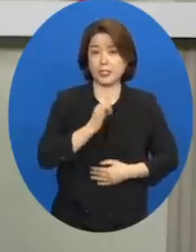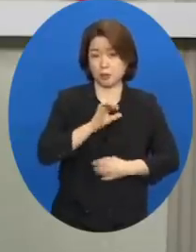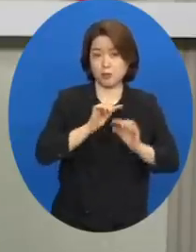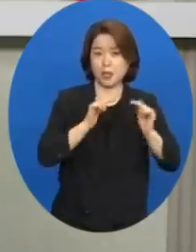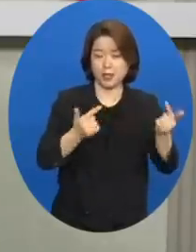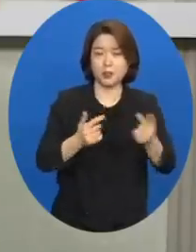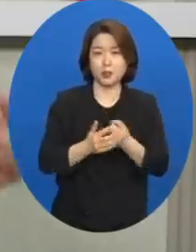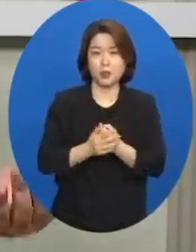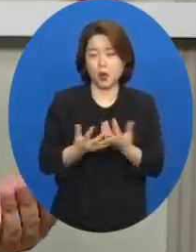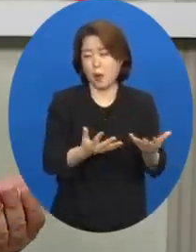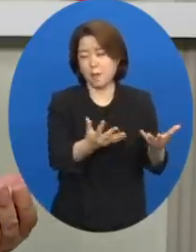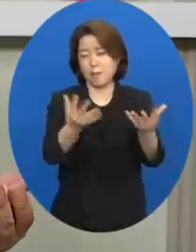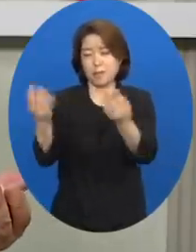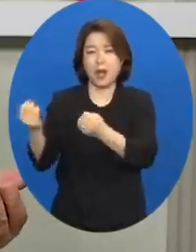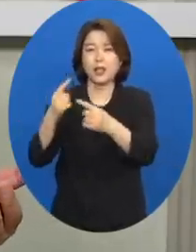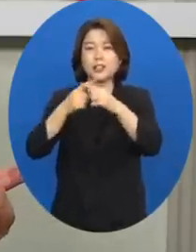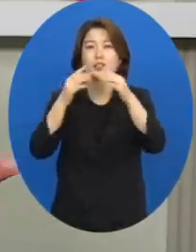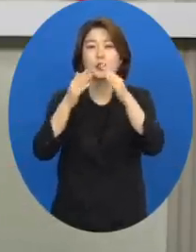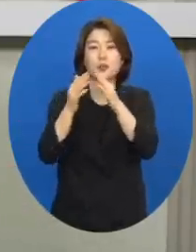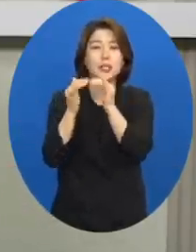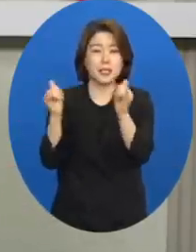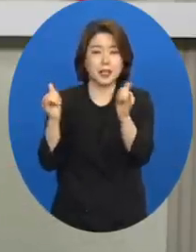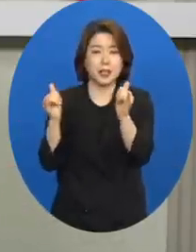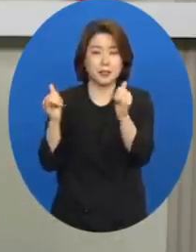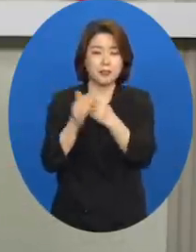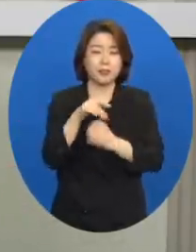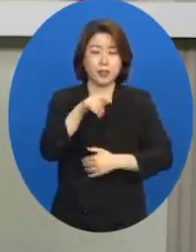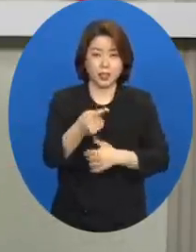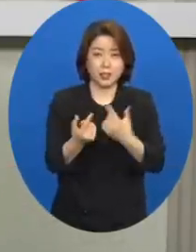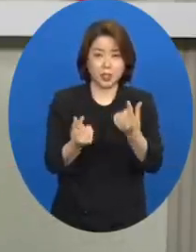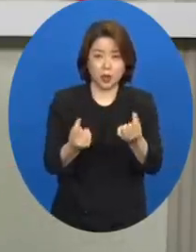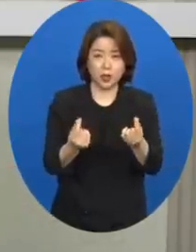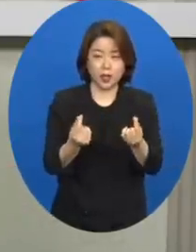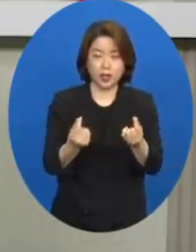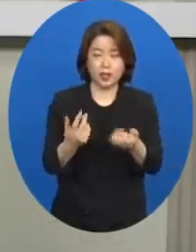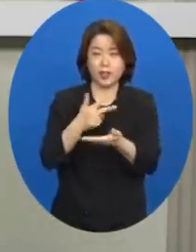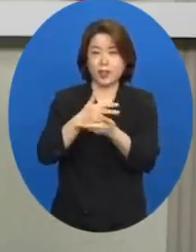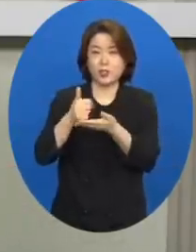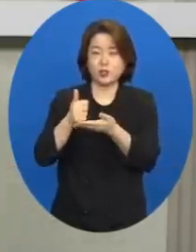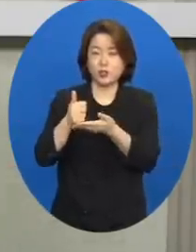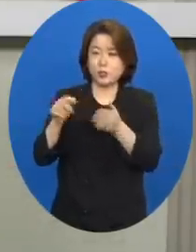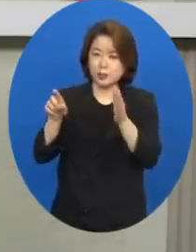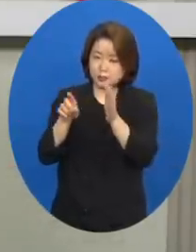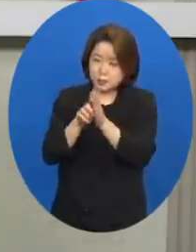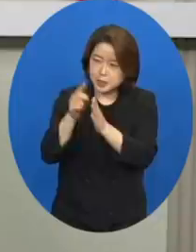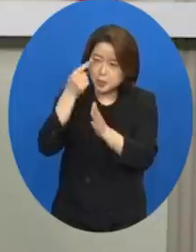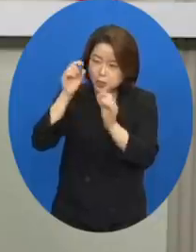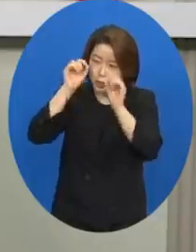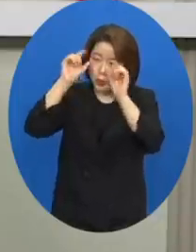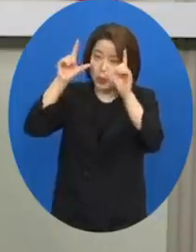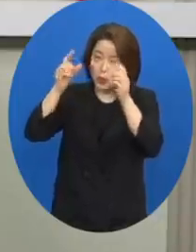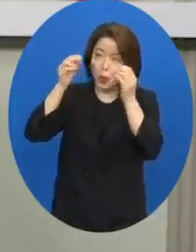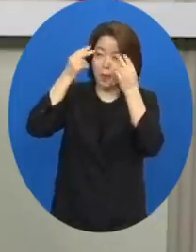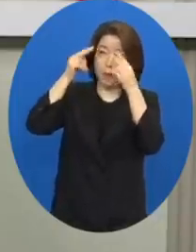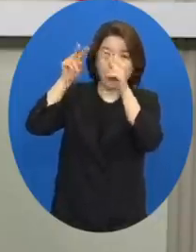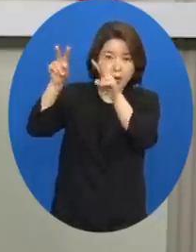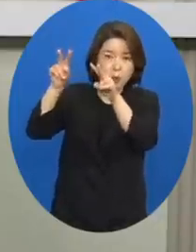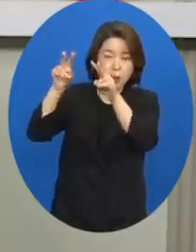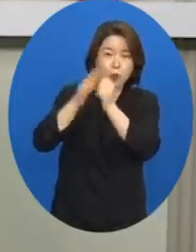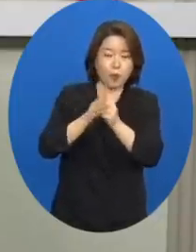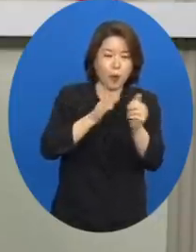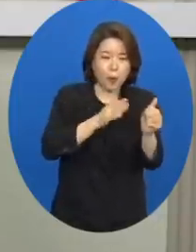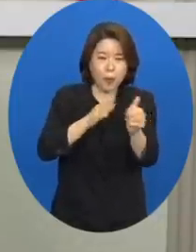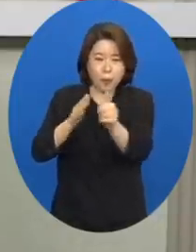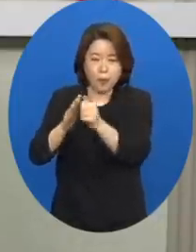많은 교우들 도 그렇게 주님을 믿음의 눈으로 바라 보도록 하는